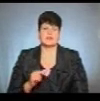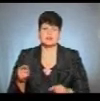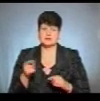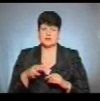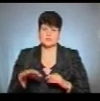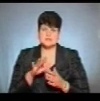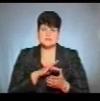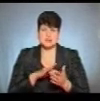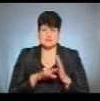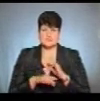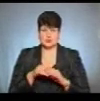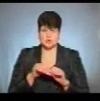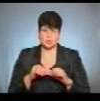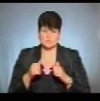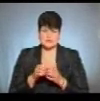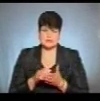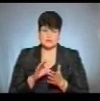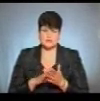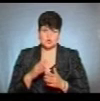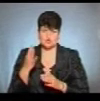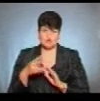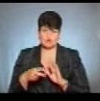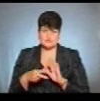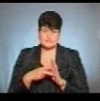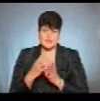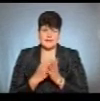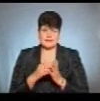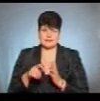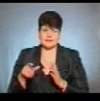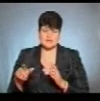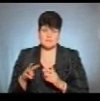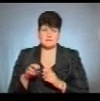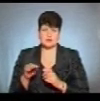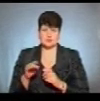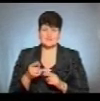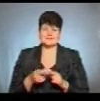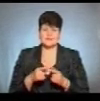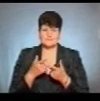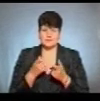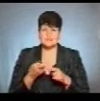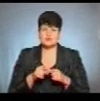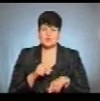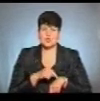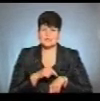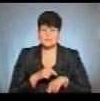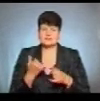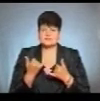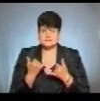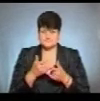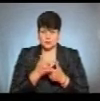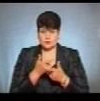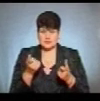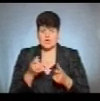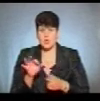Тернопільщині Центральна виборча комісія зареєструвала 47 кандидатів-мажоритарників. Це інформація на цю годину, яка оприлюднена